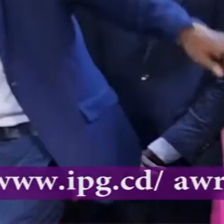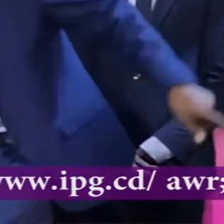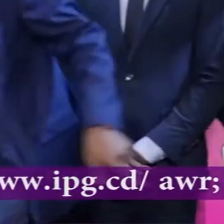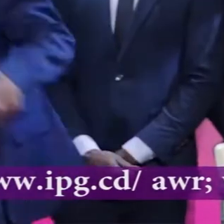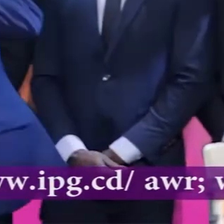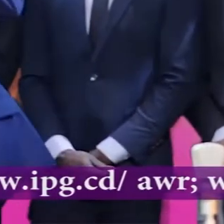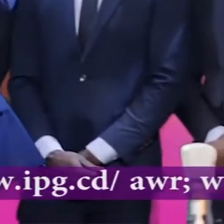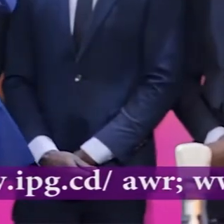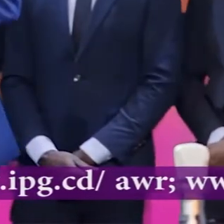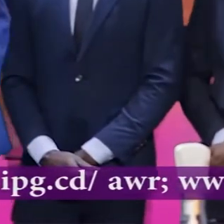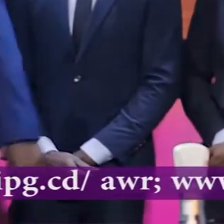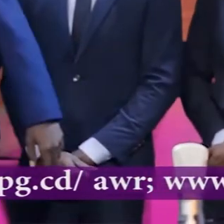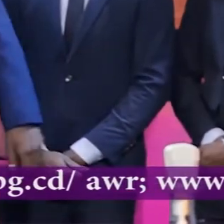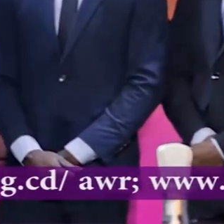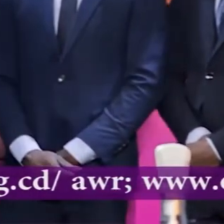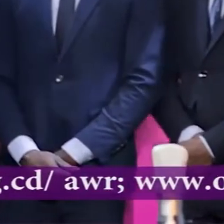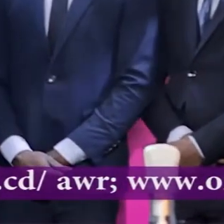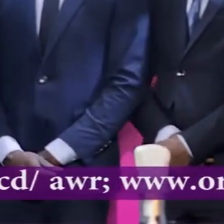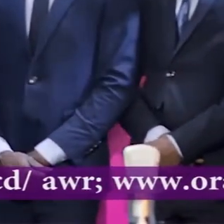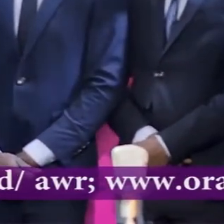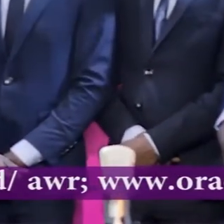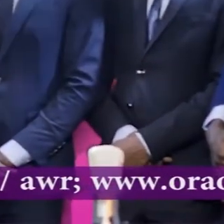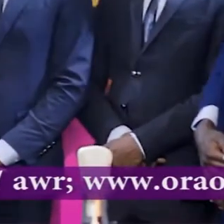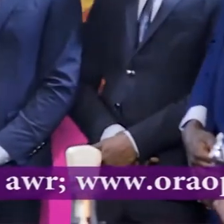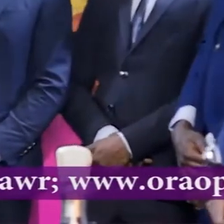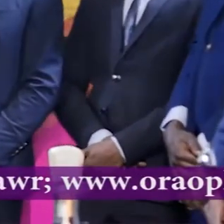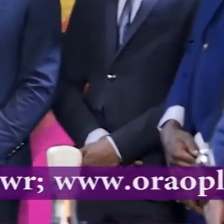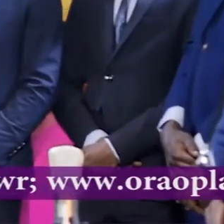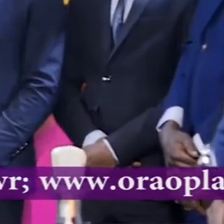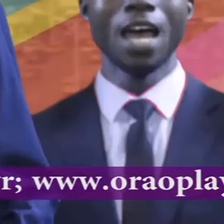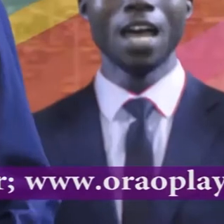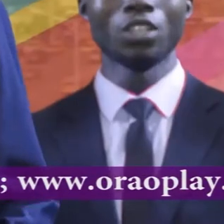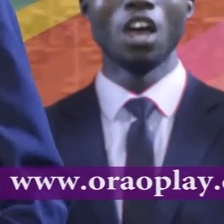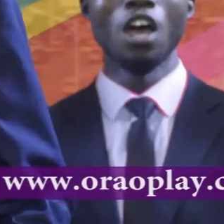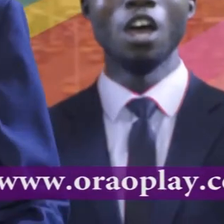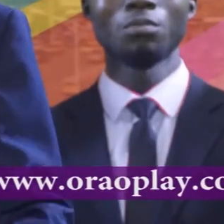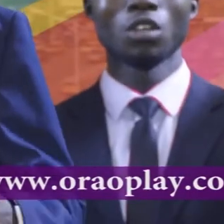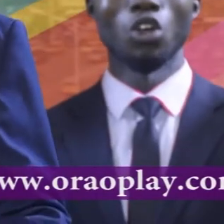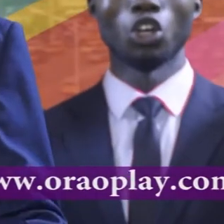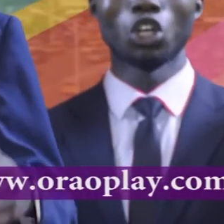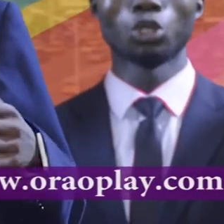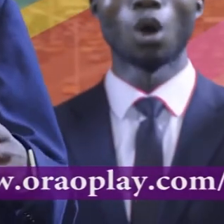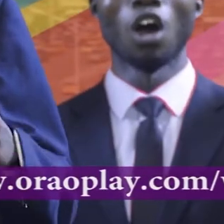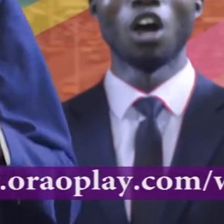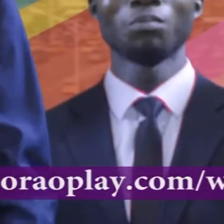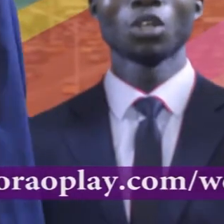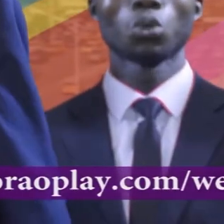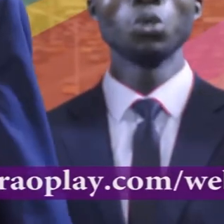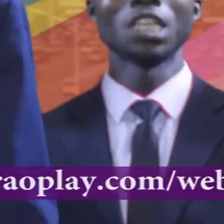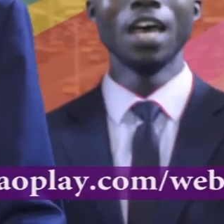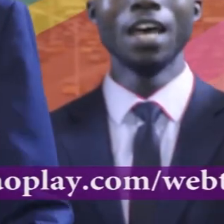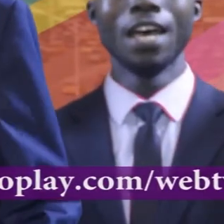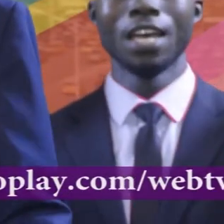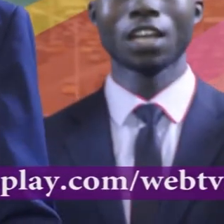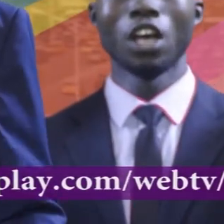Pour qu'elle soit bâtie, l'élevé dans les raisons, dans l'esprit de Dieu et qu'il soit